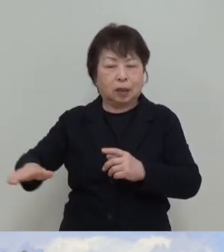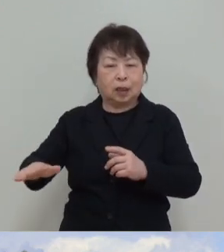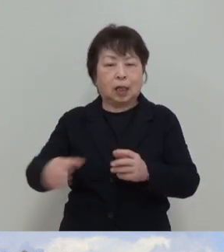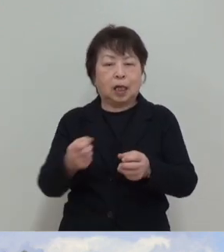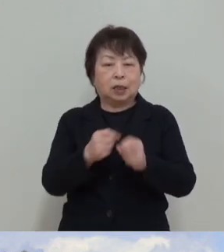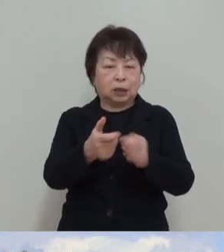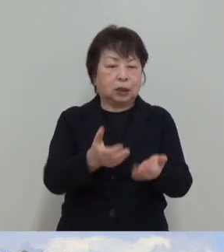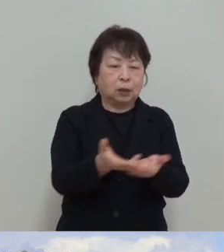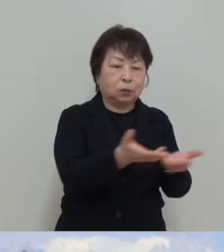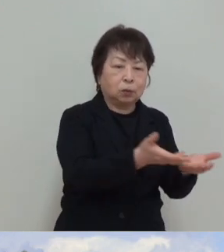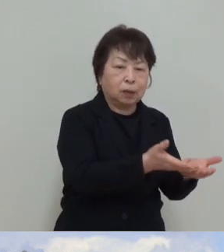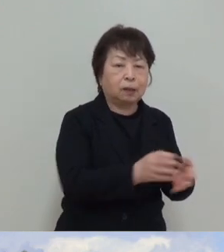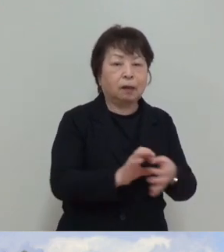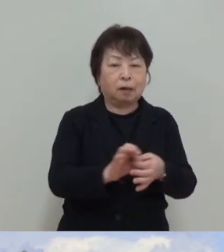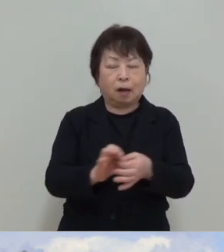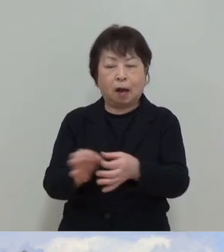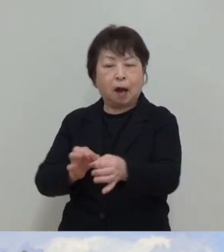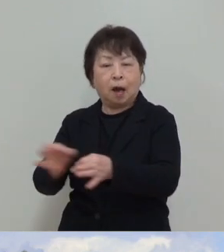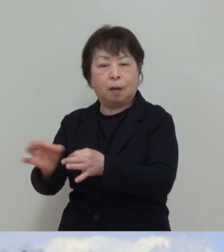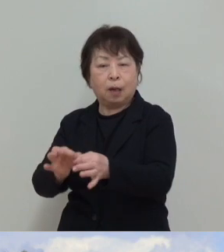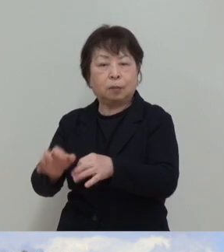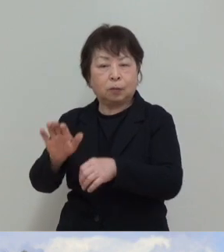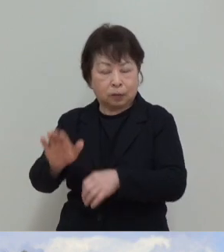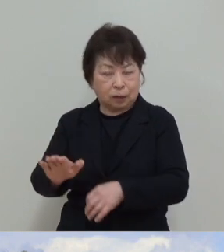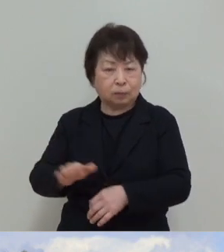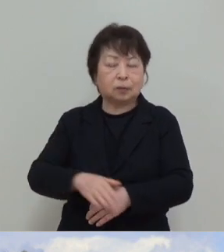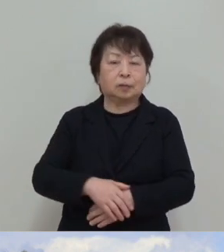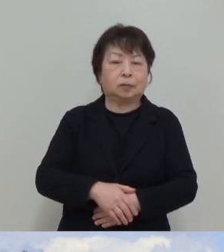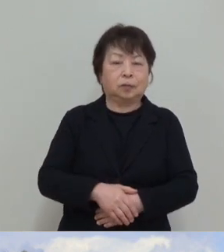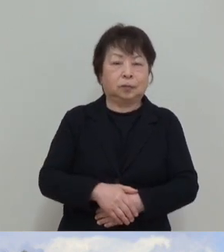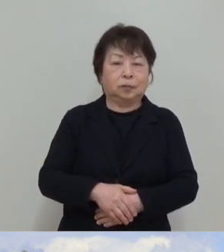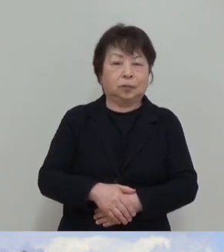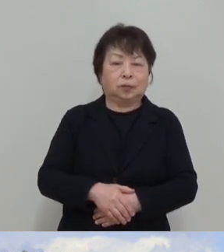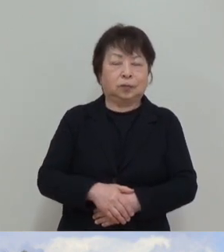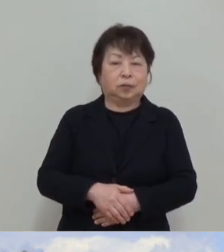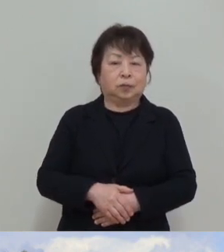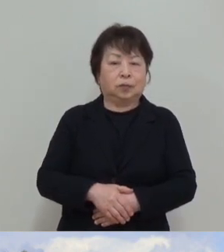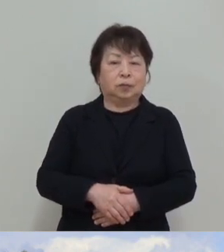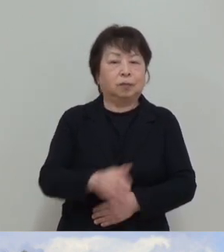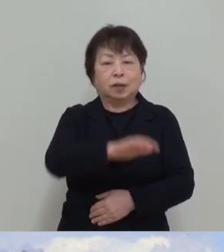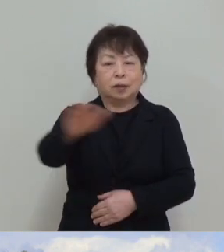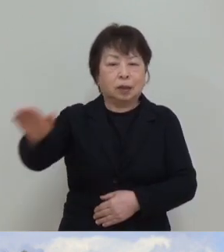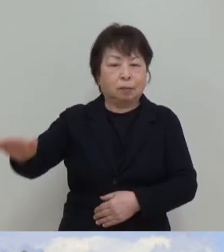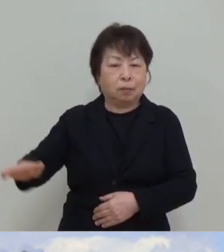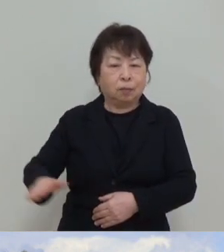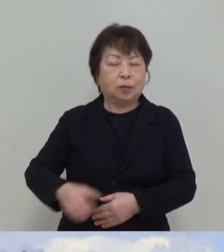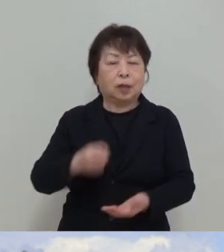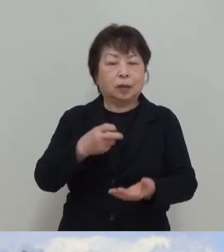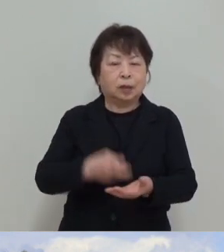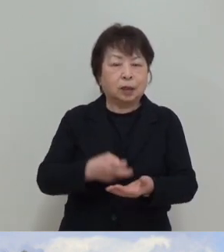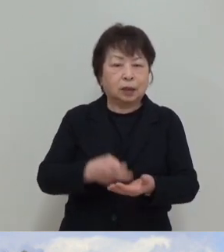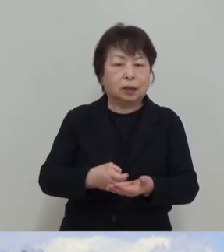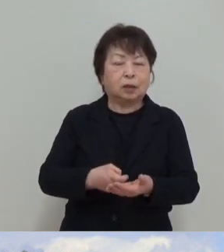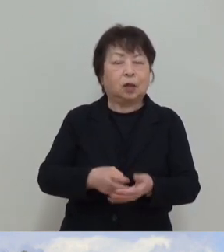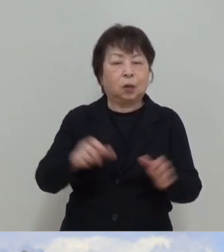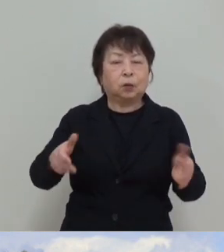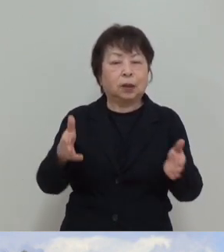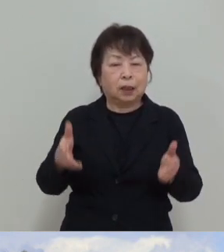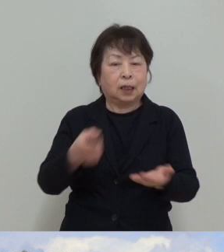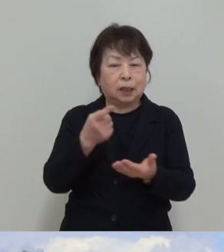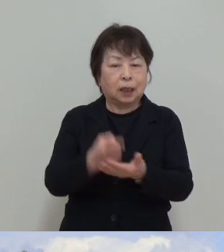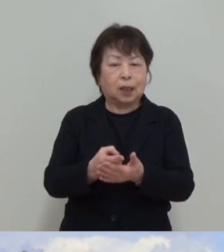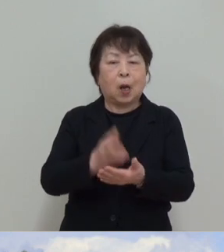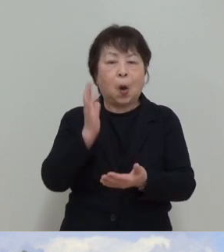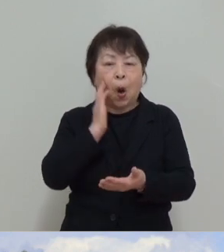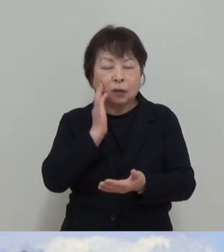茶を振る舞いながら販売を行います。皆さんもぜひこの時期にしか